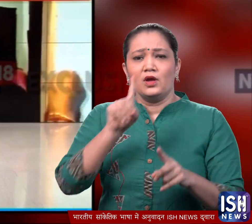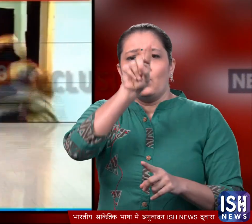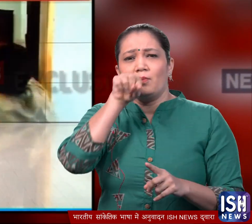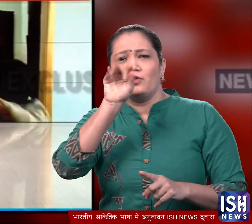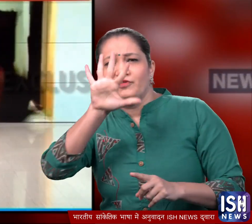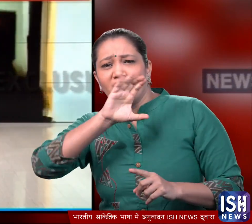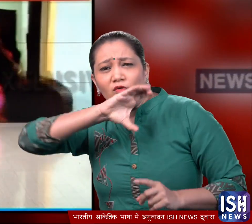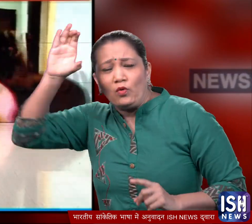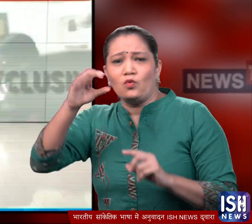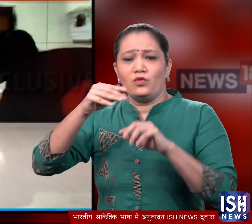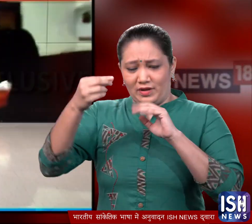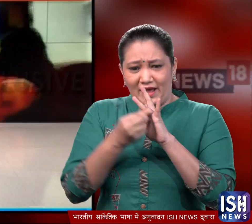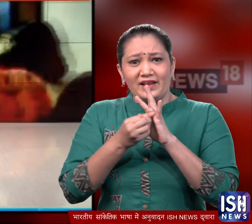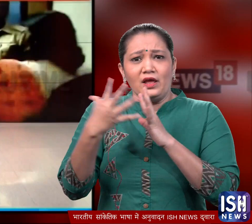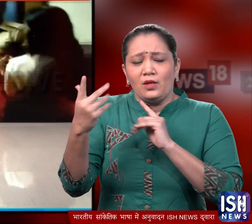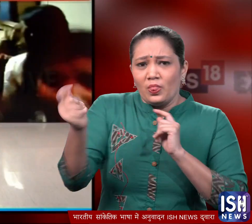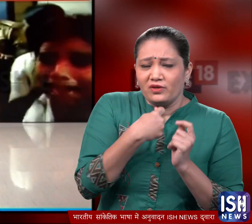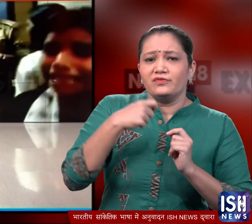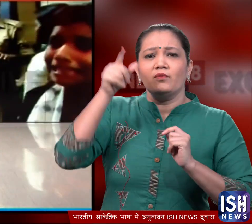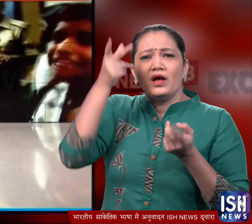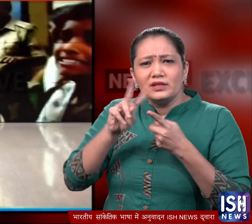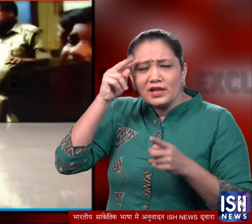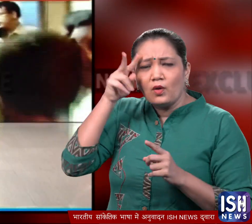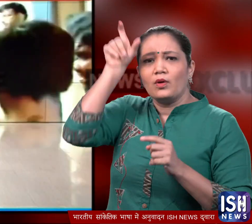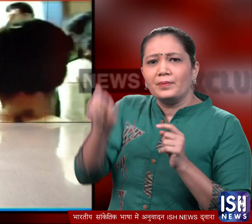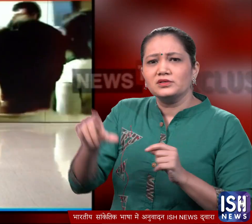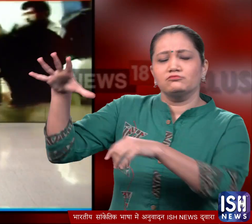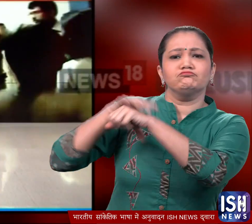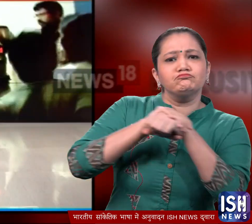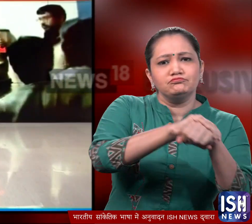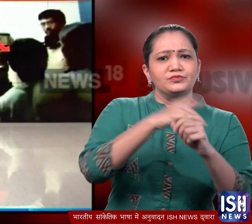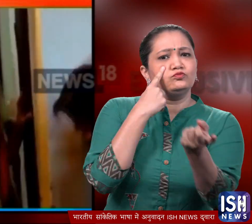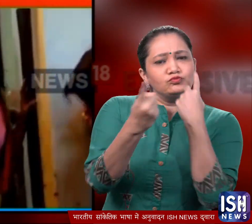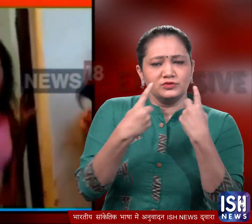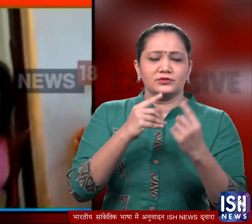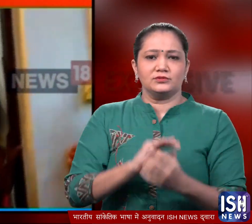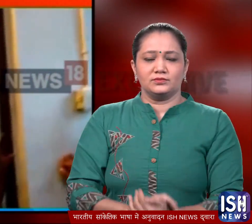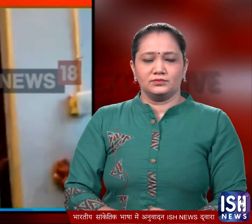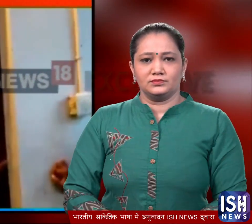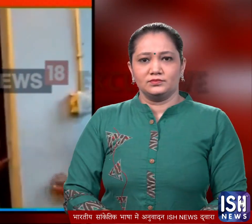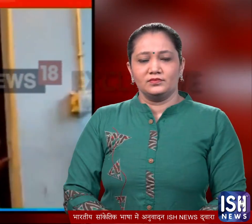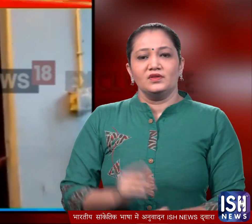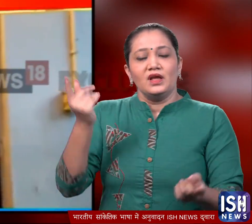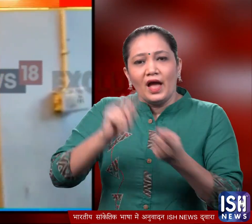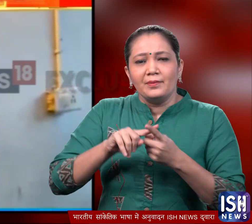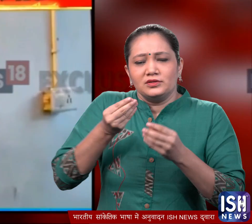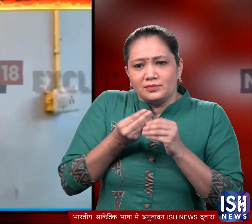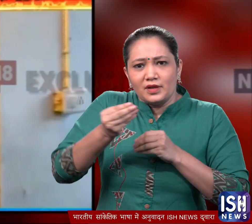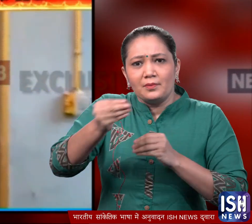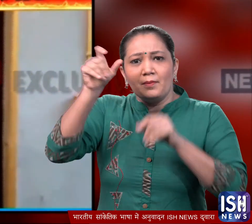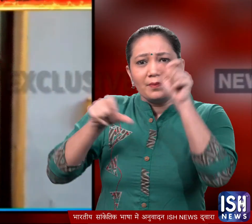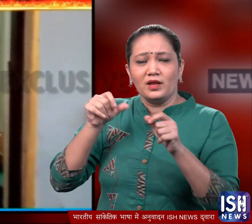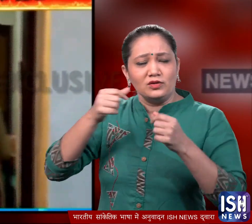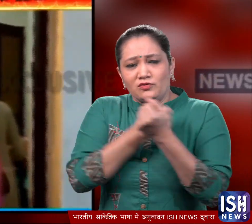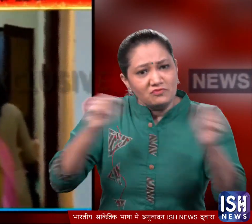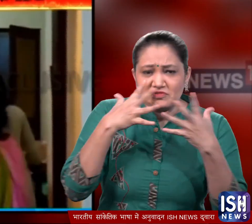की एक अंगूठी चुराने के शक में पुलिस एक लड़के को पूछताछ के लिए थाने ले गई, जिसके थोड़ी ही देर बाद कुछ लोग उस